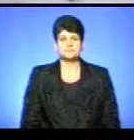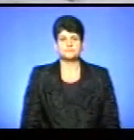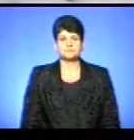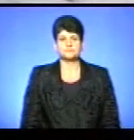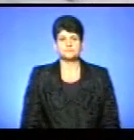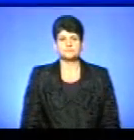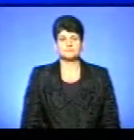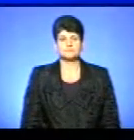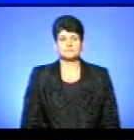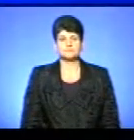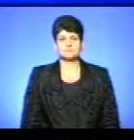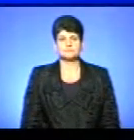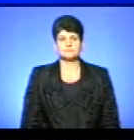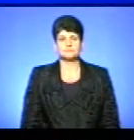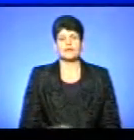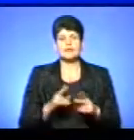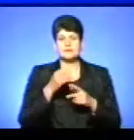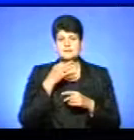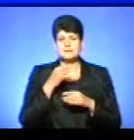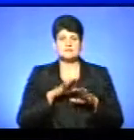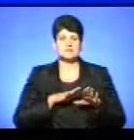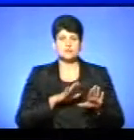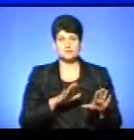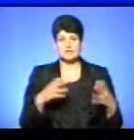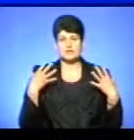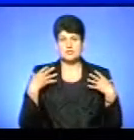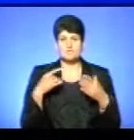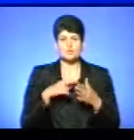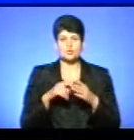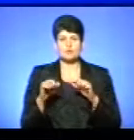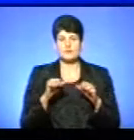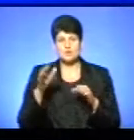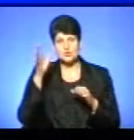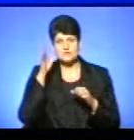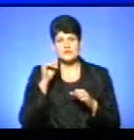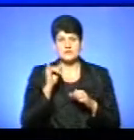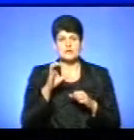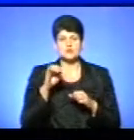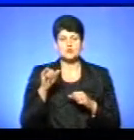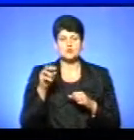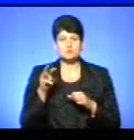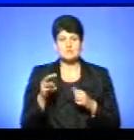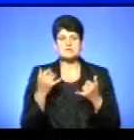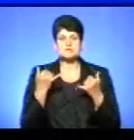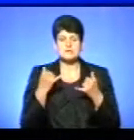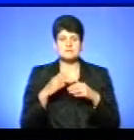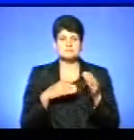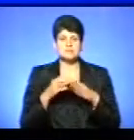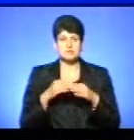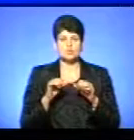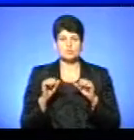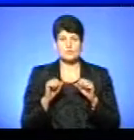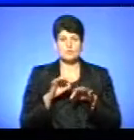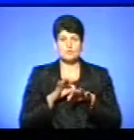новини. Як повідомила заступник начальника міського управління освіти Ірина Сум, наразі фахівці управління